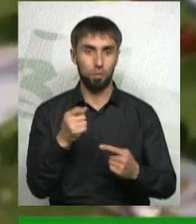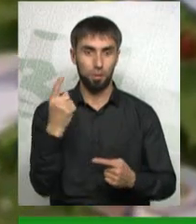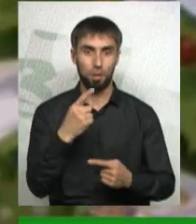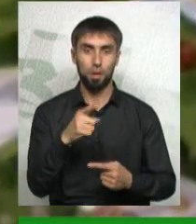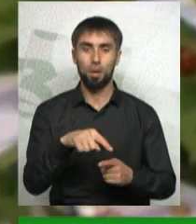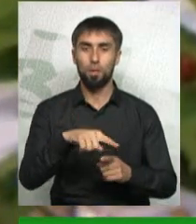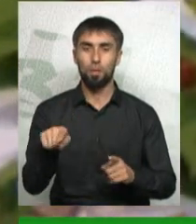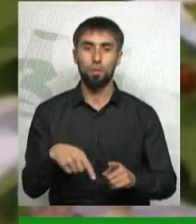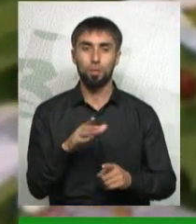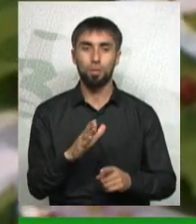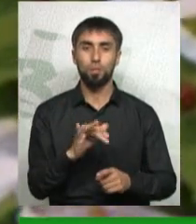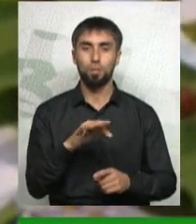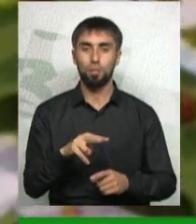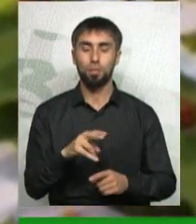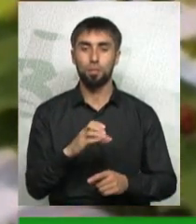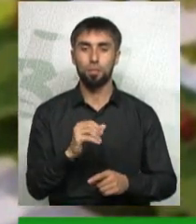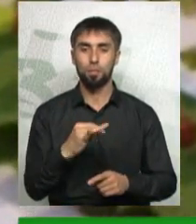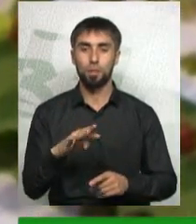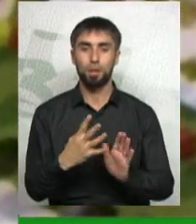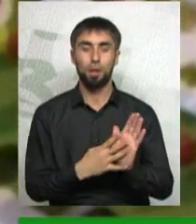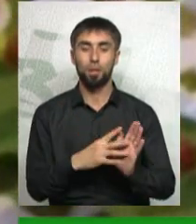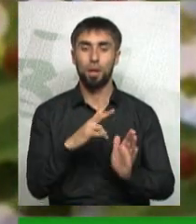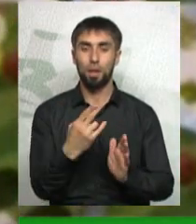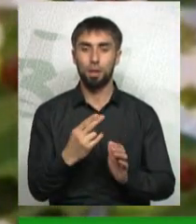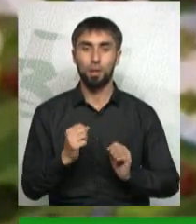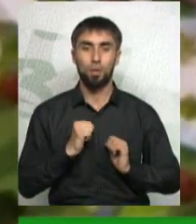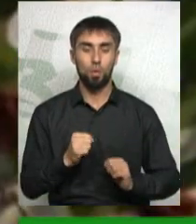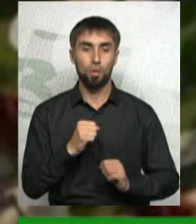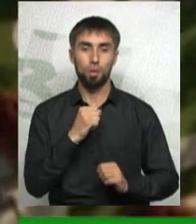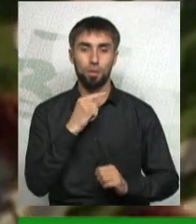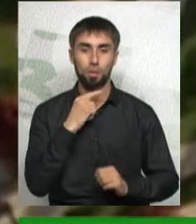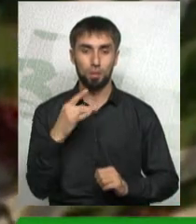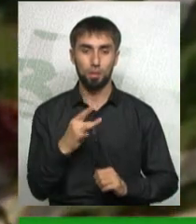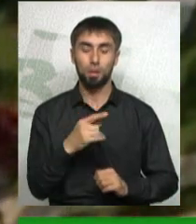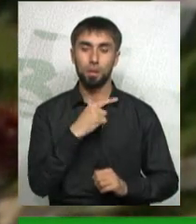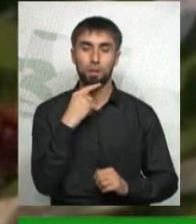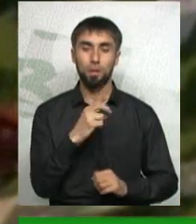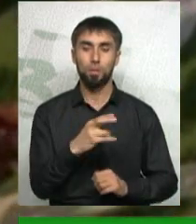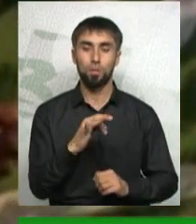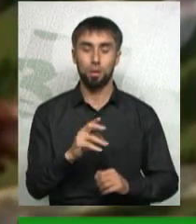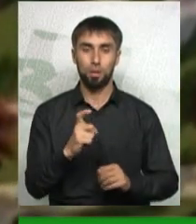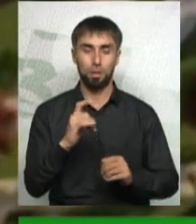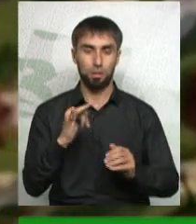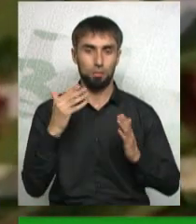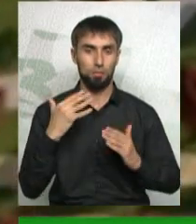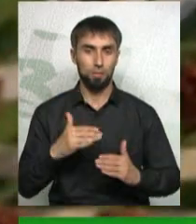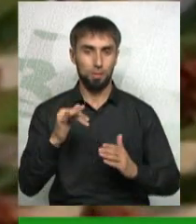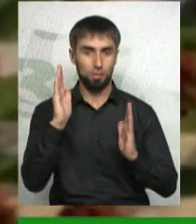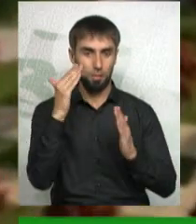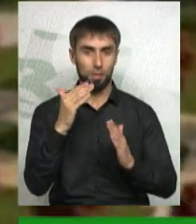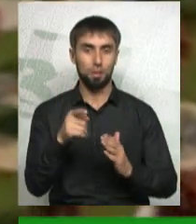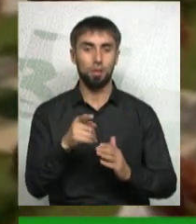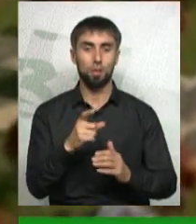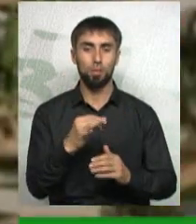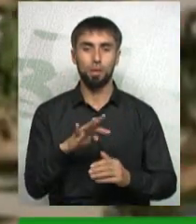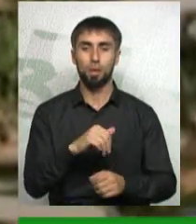меча будут расположены силуэты статуи 9 национальных героев республики в ингушских бурках и папахах. А в основе всей